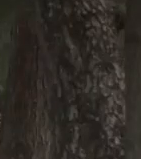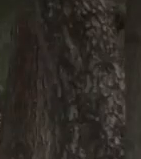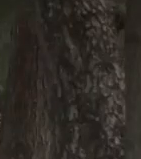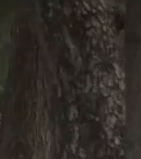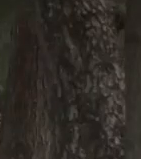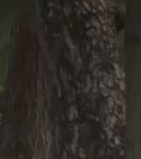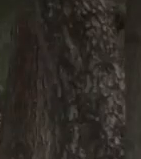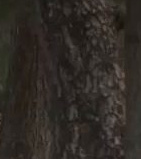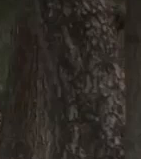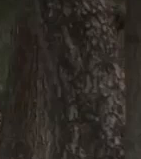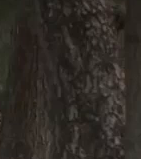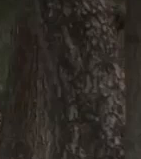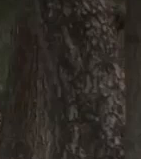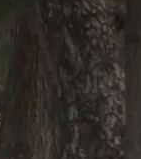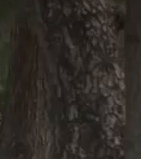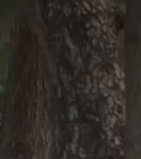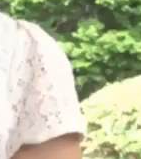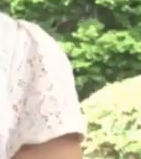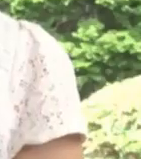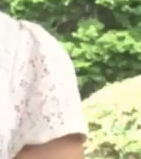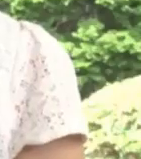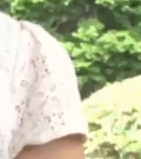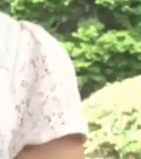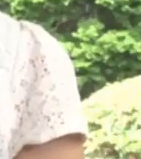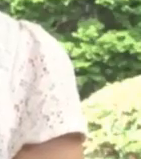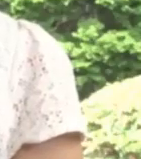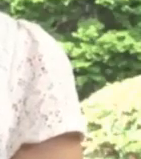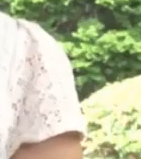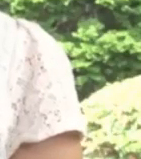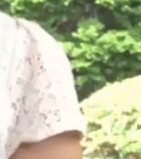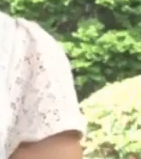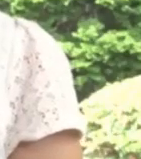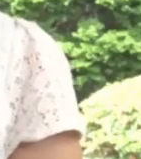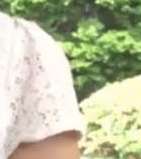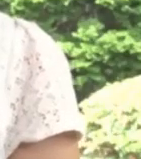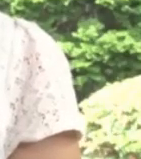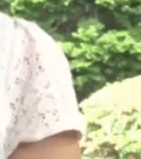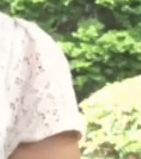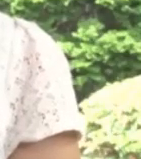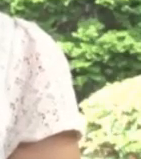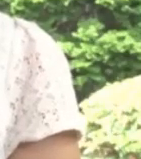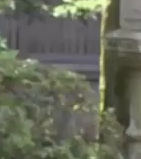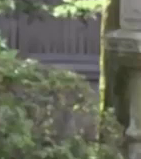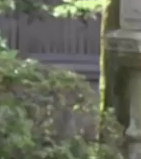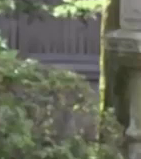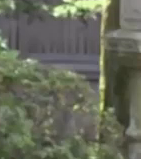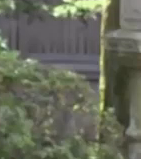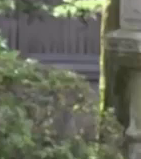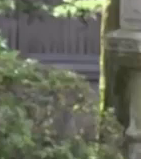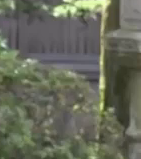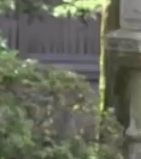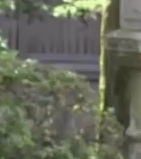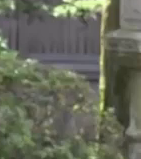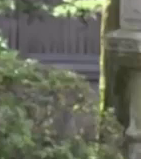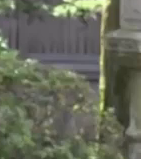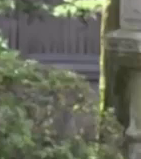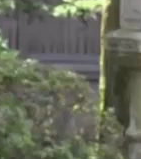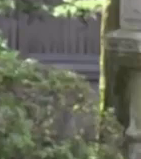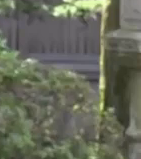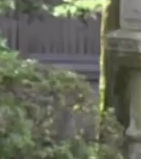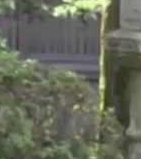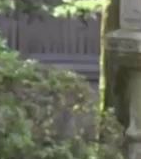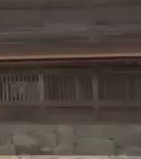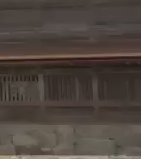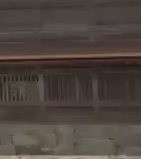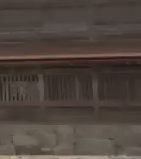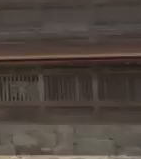心が浄化されるというか。 何を目的に行ってたんですか？ やっぱり対局前だったり